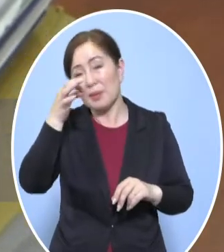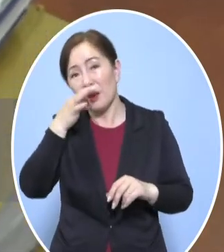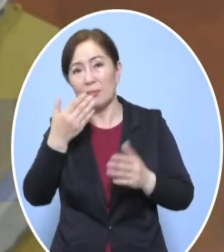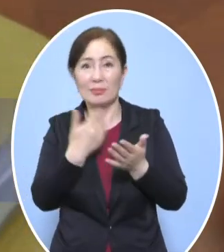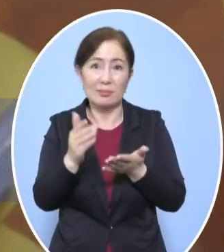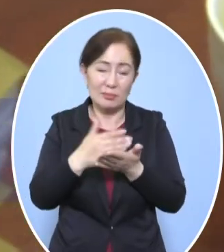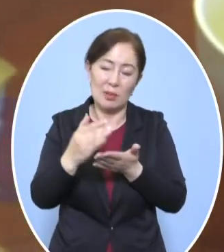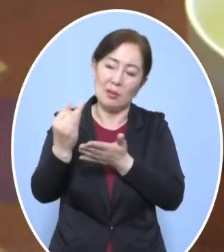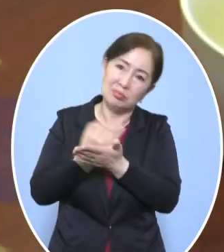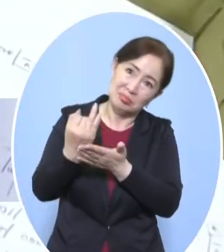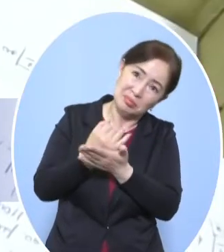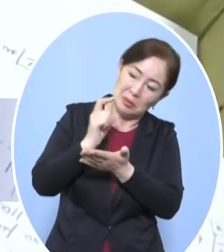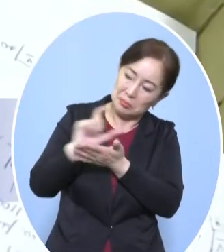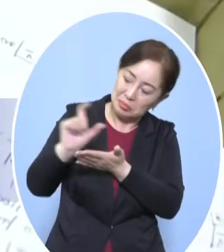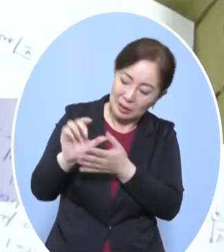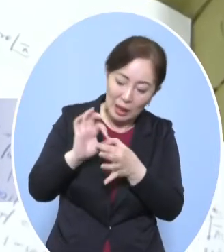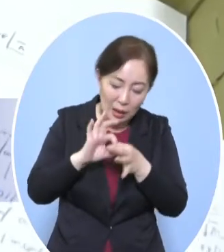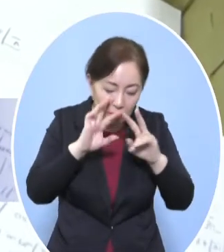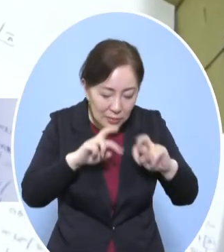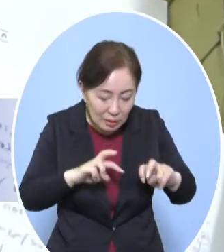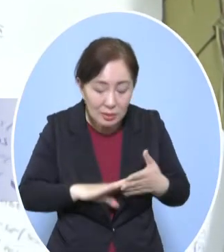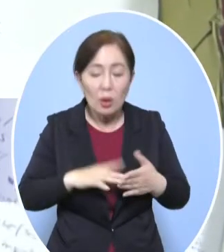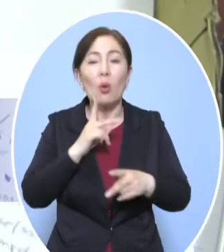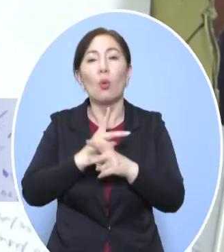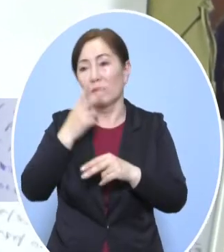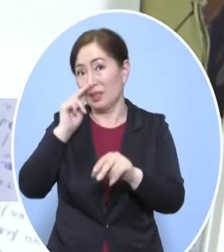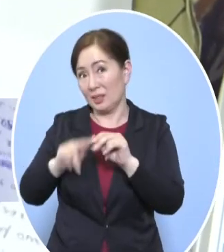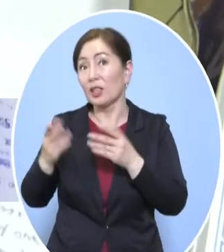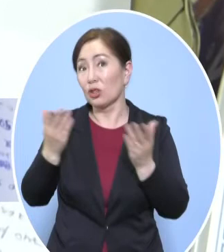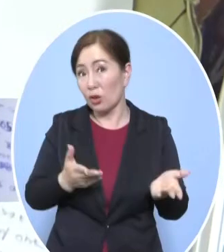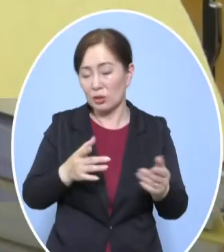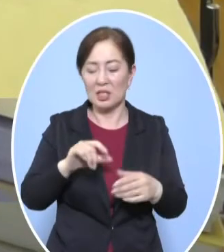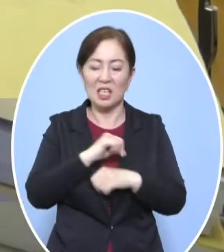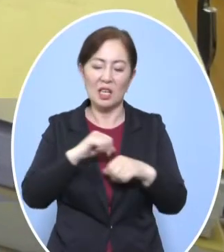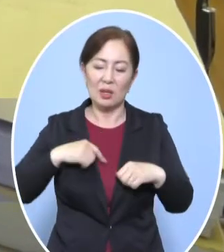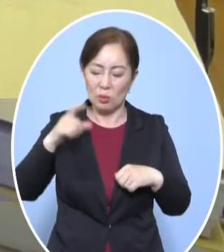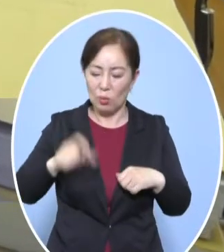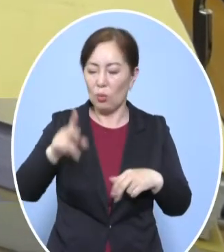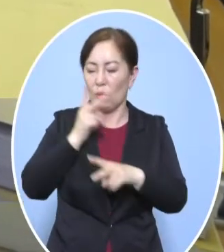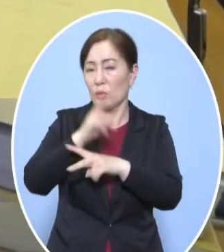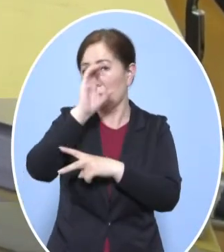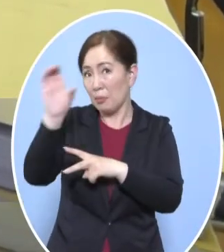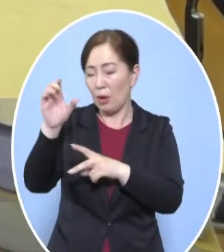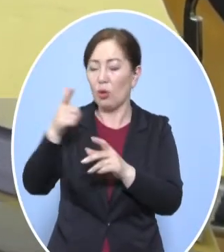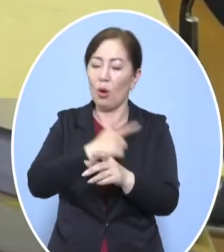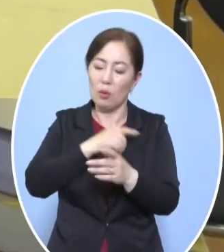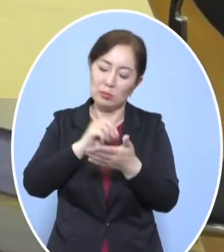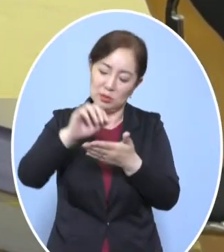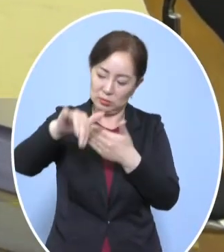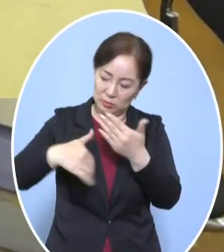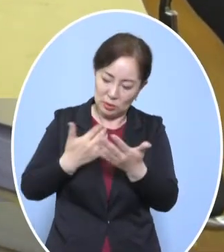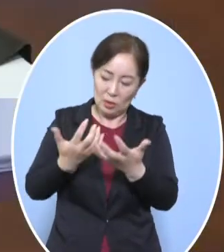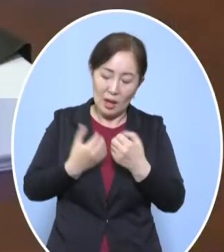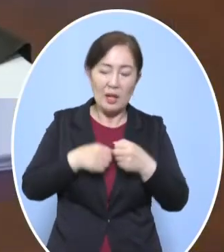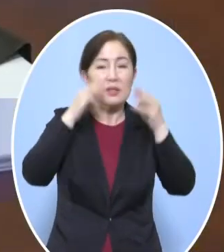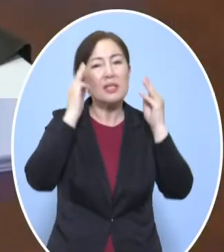хэрэгсэл экспортлох, импортлох лиценз олох үйл явцтай танилцаж, хууль дүрм журмыг хянахаас гадна иргэн хуулийн этгээдээс ирүүлсэн өргөдөл гомдлыг